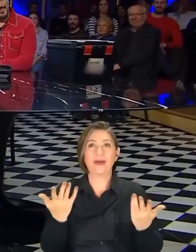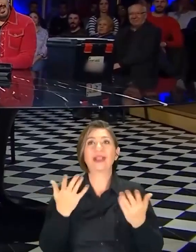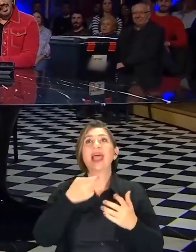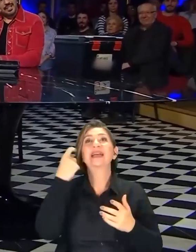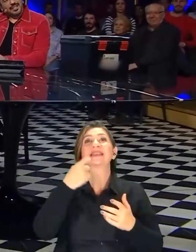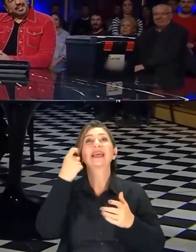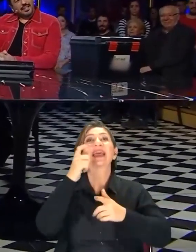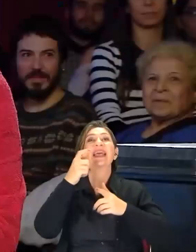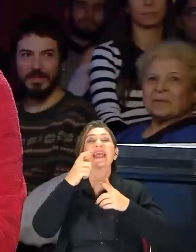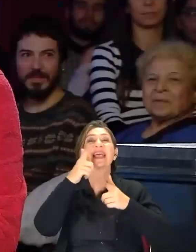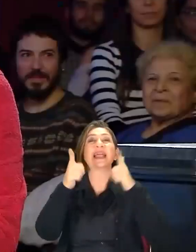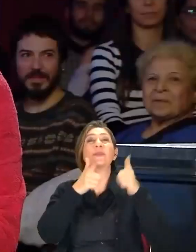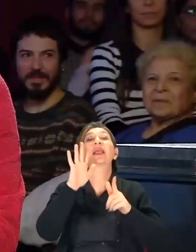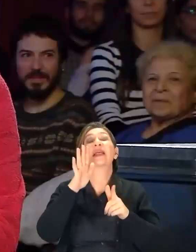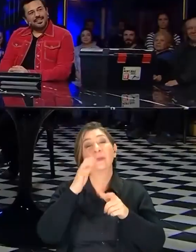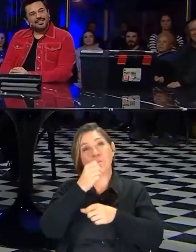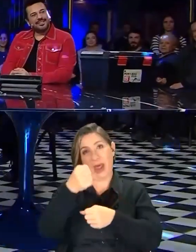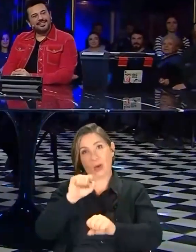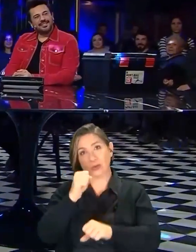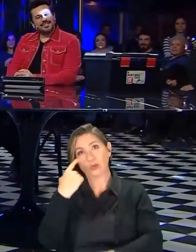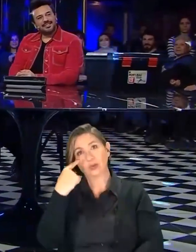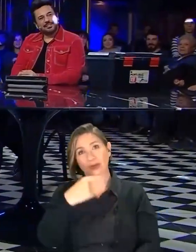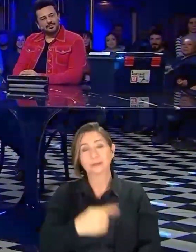eski klipler değil marangoz klip arkası kolajı